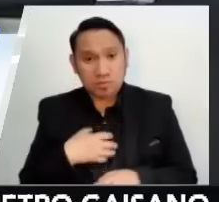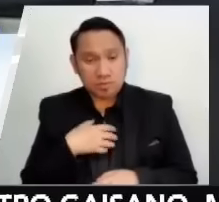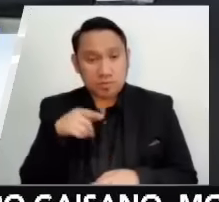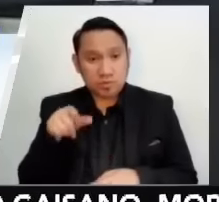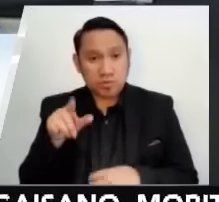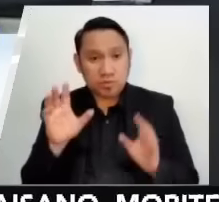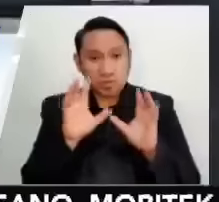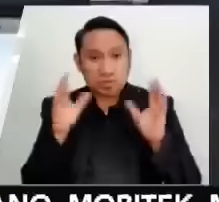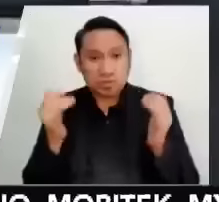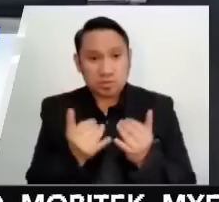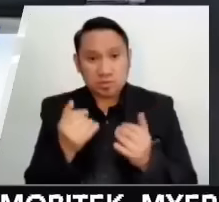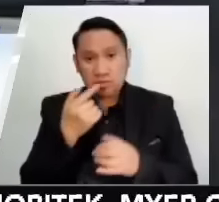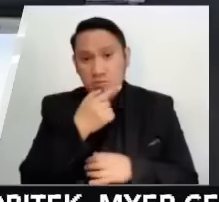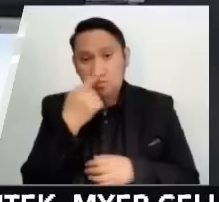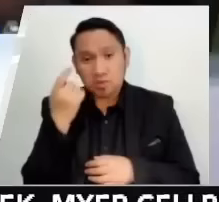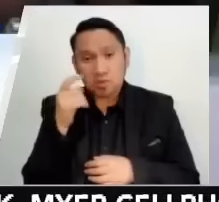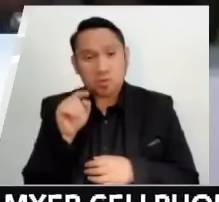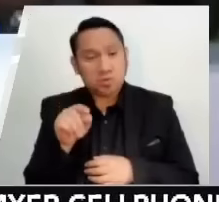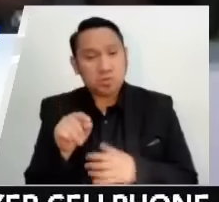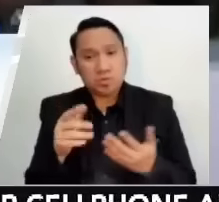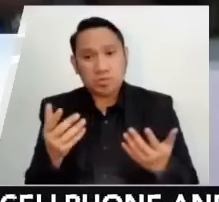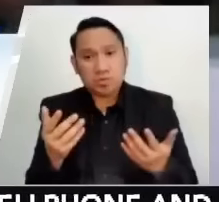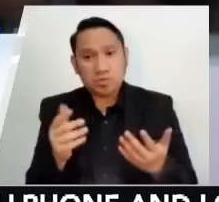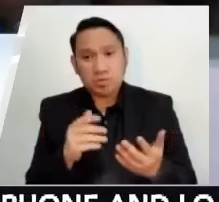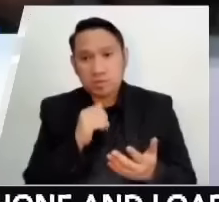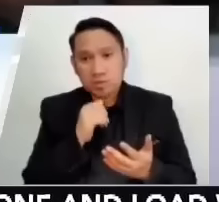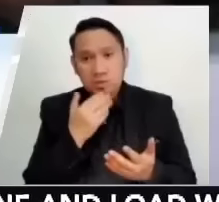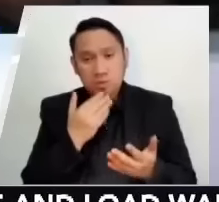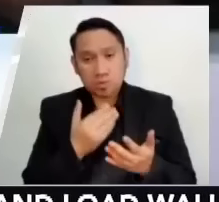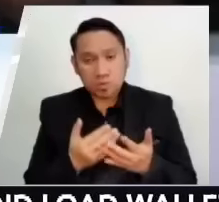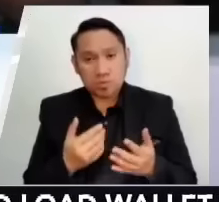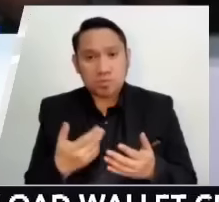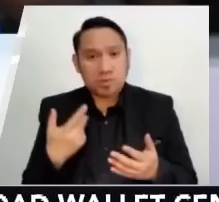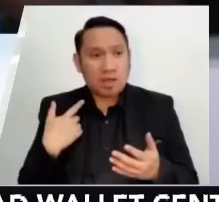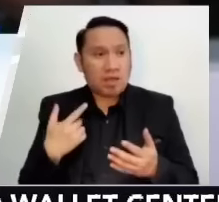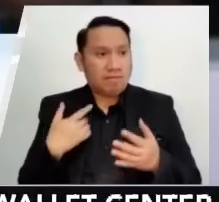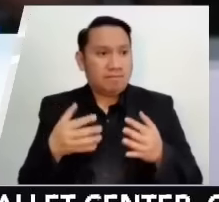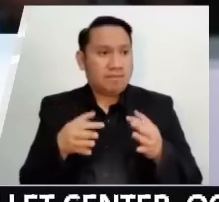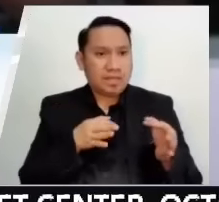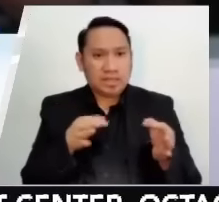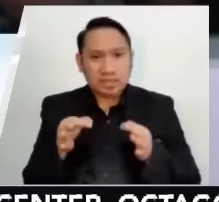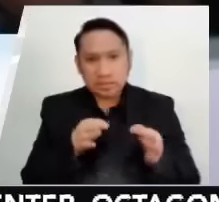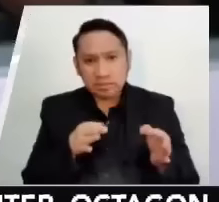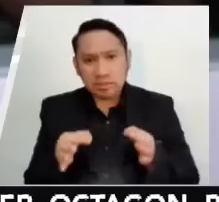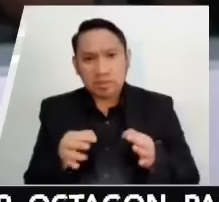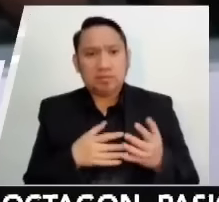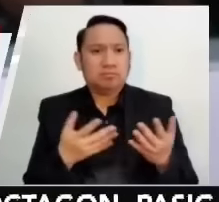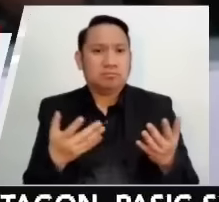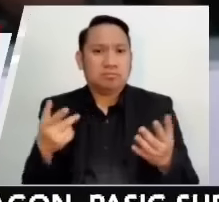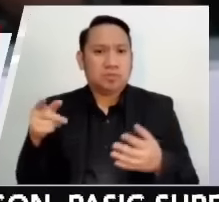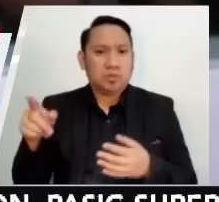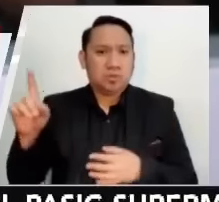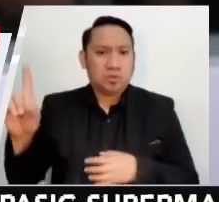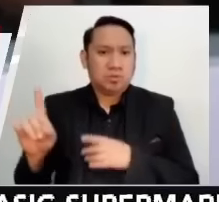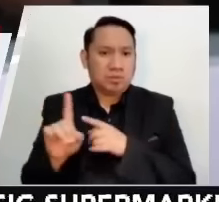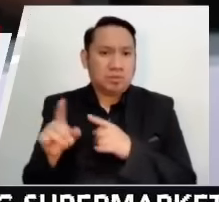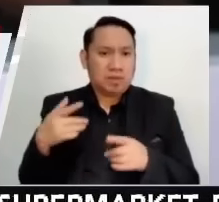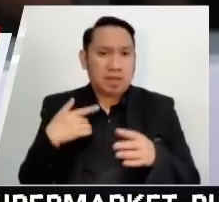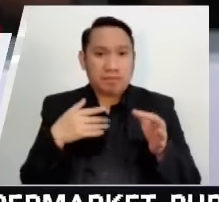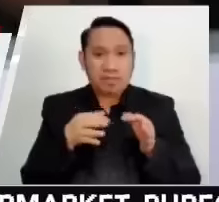raw makatao ang pamamalakad ng pamunuan may nag-e-explain po sa amin na ano isang recruiter na taas